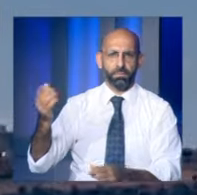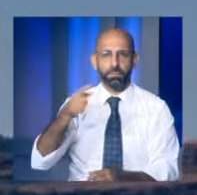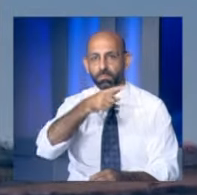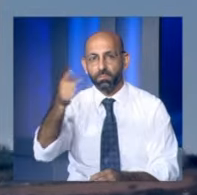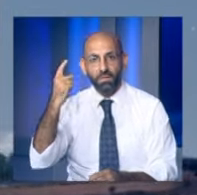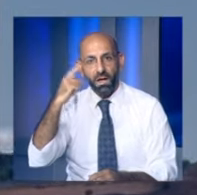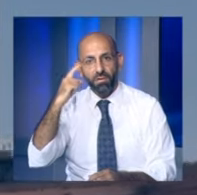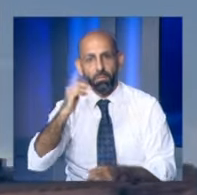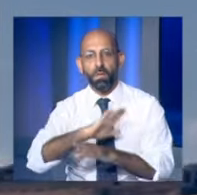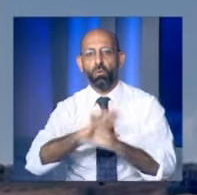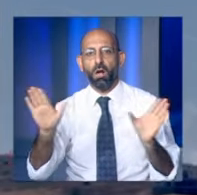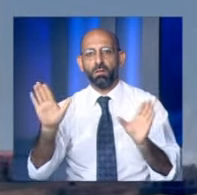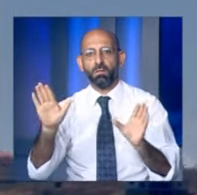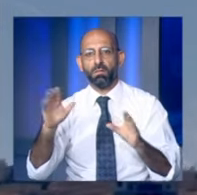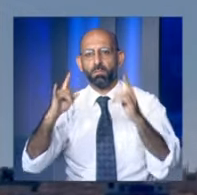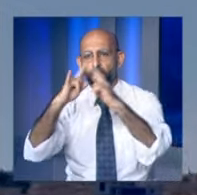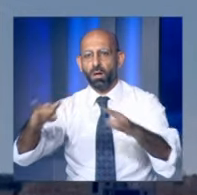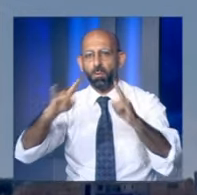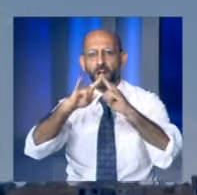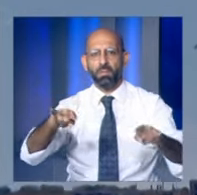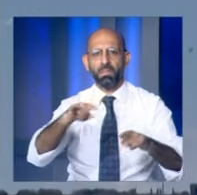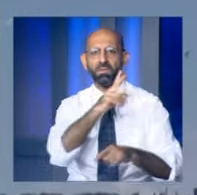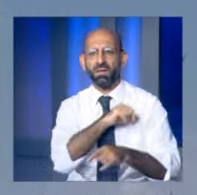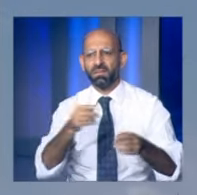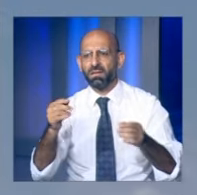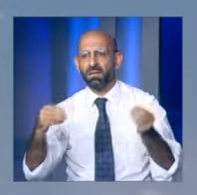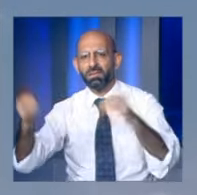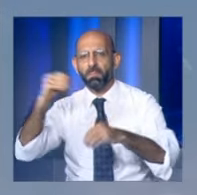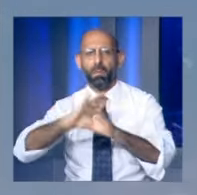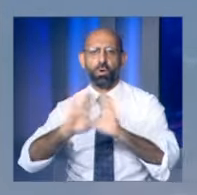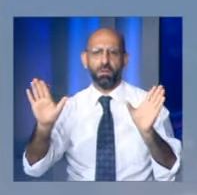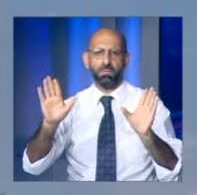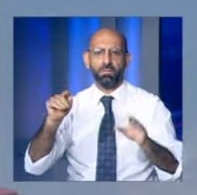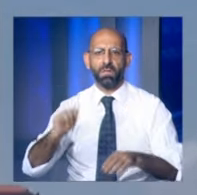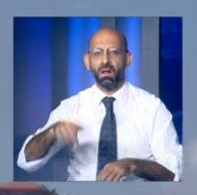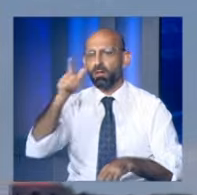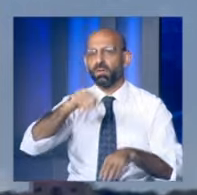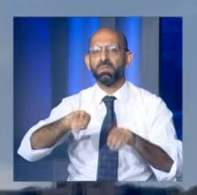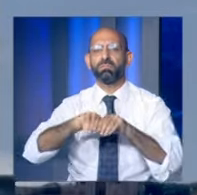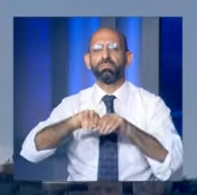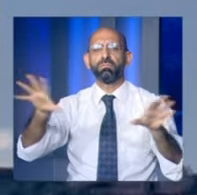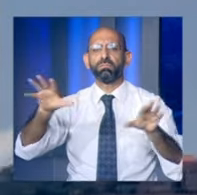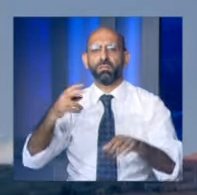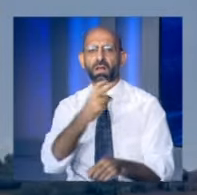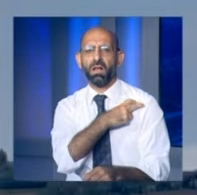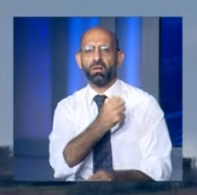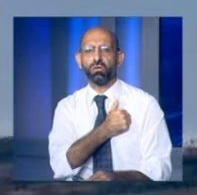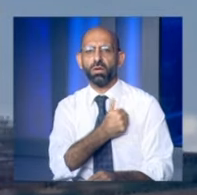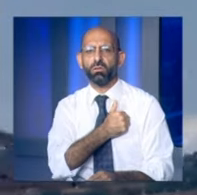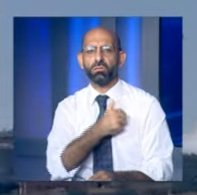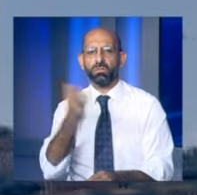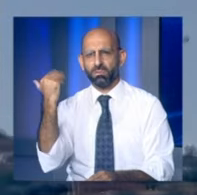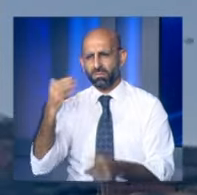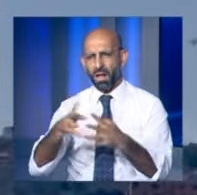إنكم تعلمون أنه ممنوع على الجيش دخول المخيمات الفلسطينية في لبنان. إشارة إلى أن النشر اليوم لبعض من مضمون